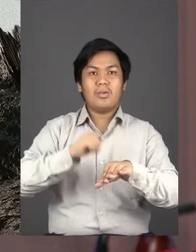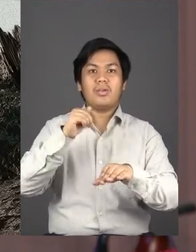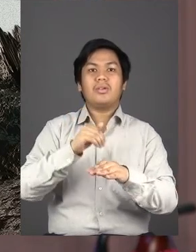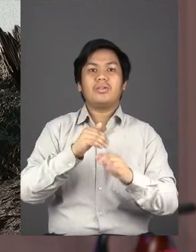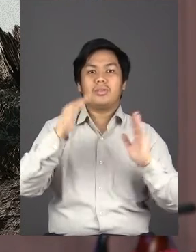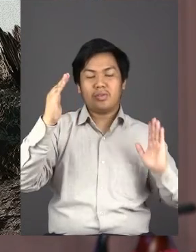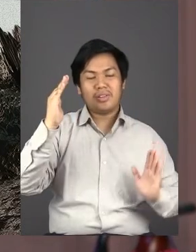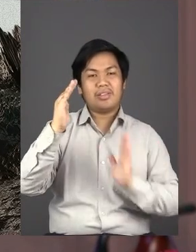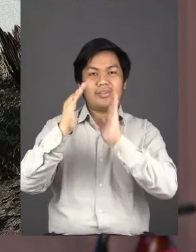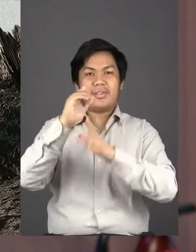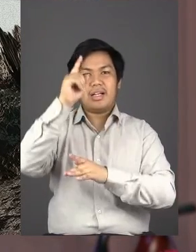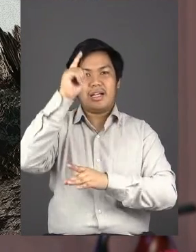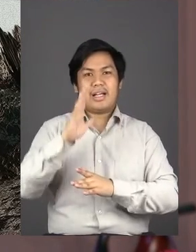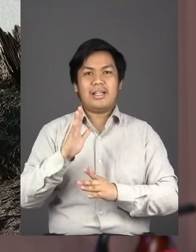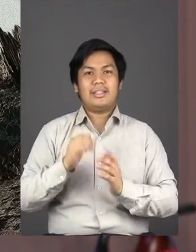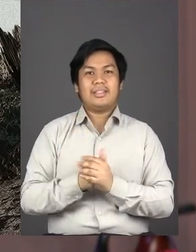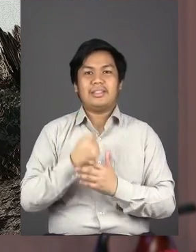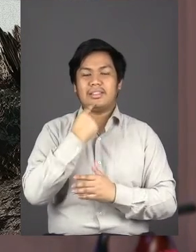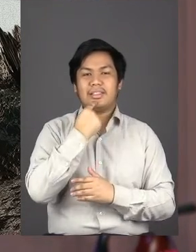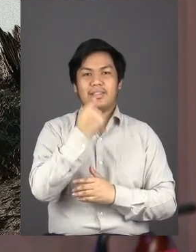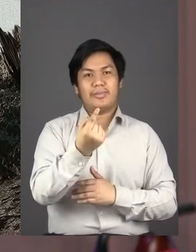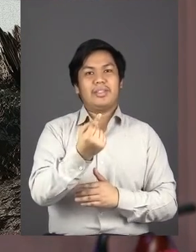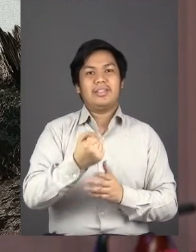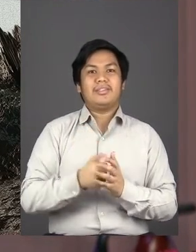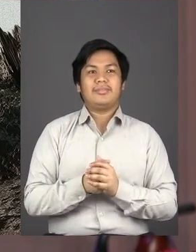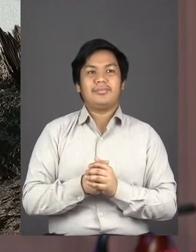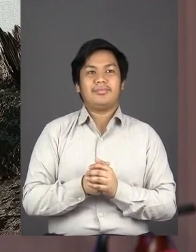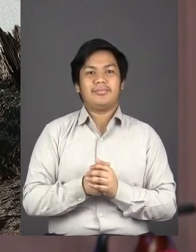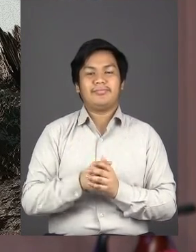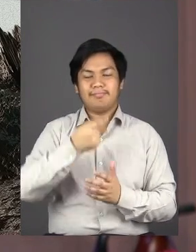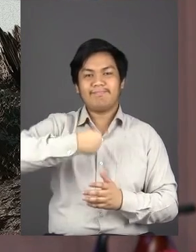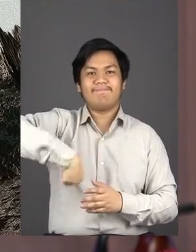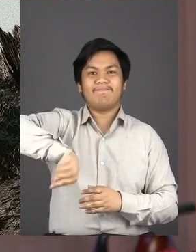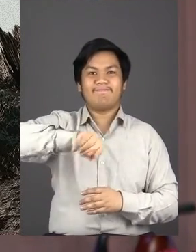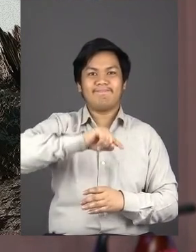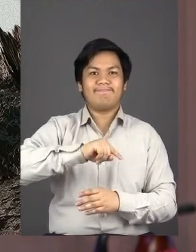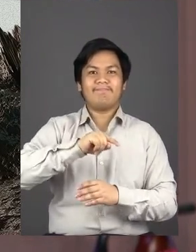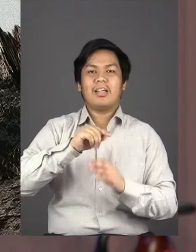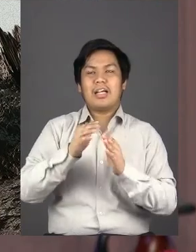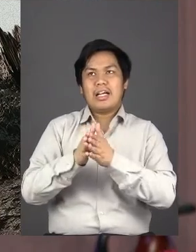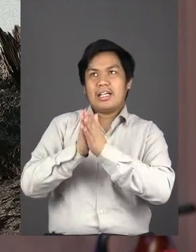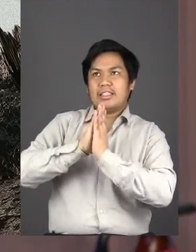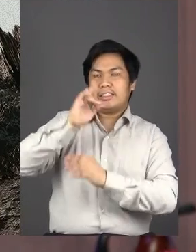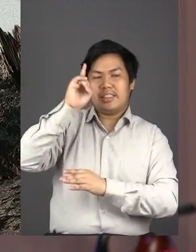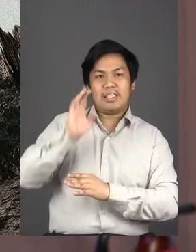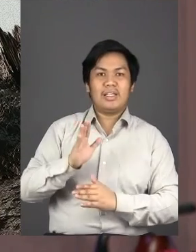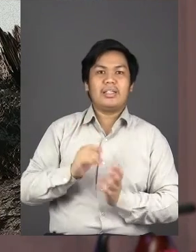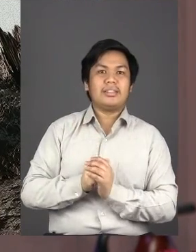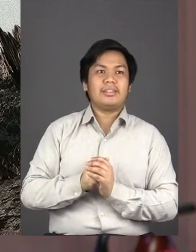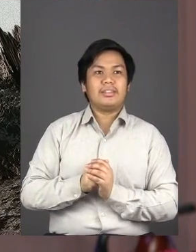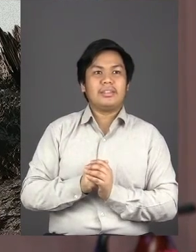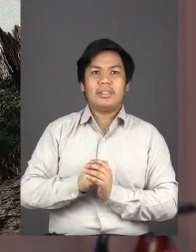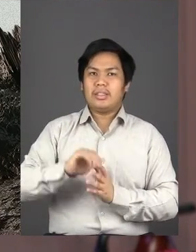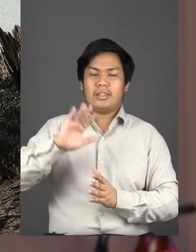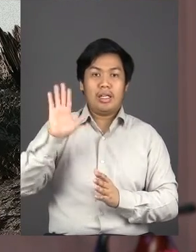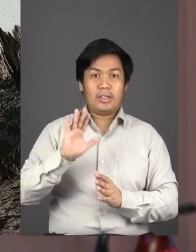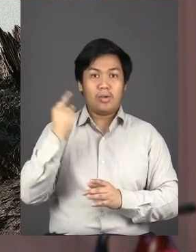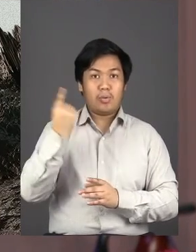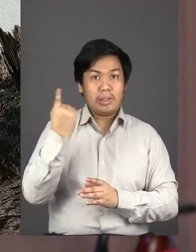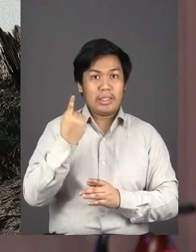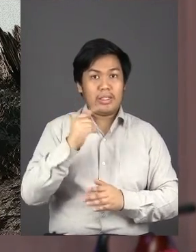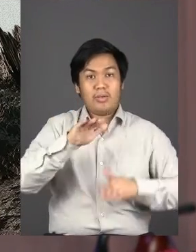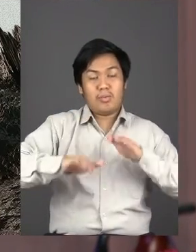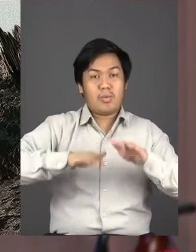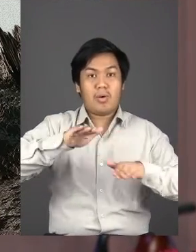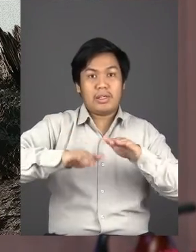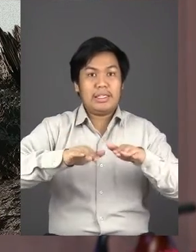Diyos. Ang sabi niya, manawagan din kayo. Hindi lang sa pamamagitan ng pamumuhay sa liwanag na